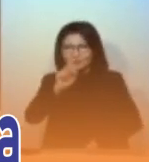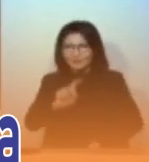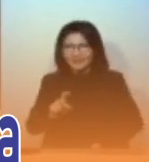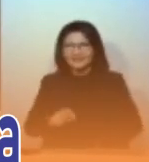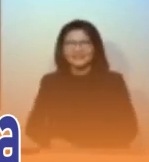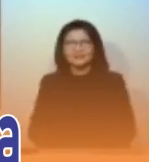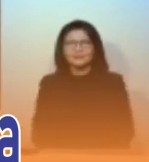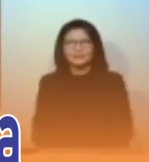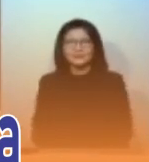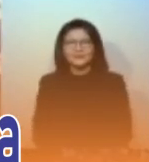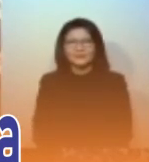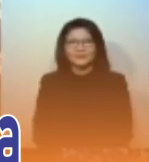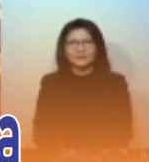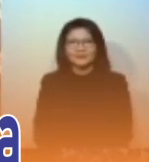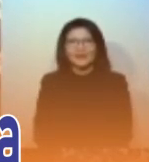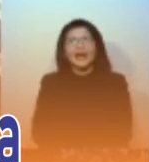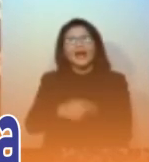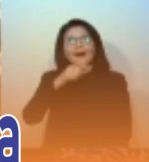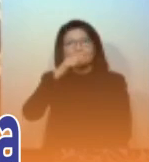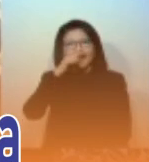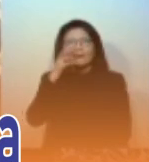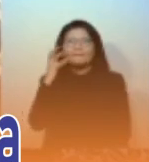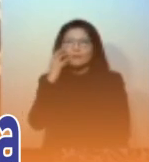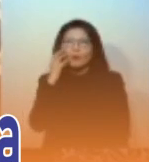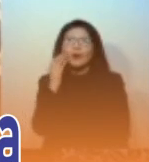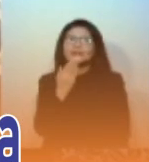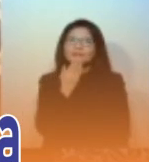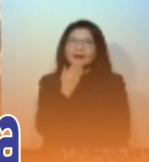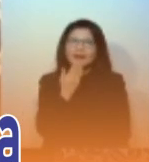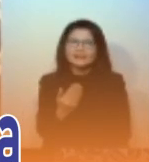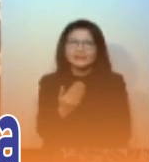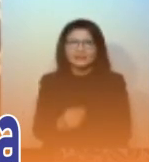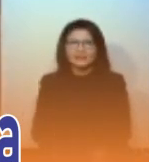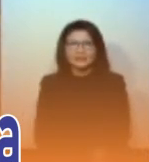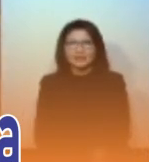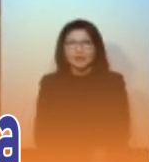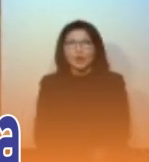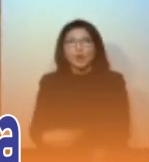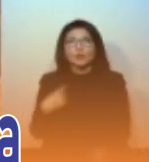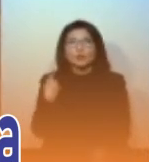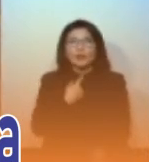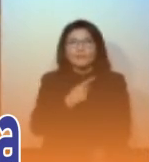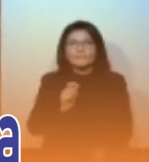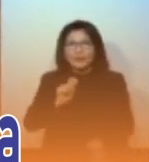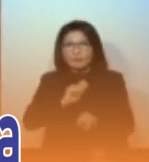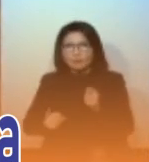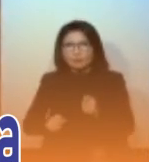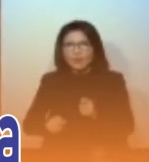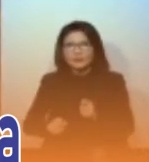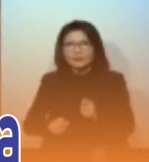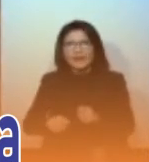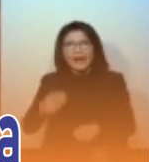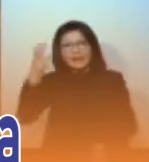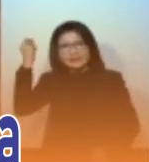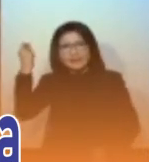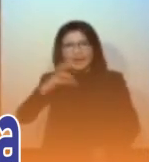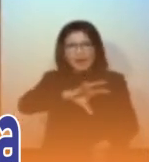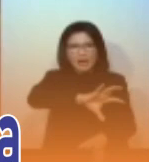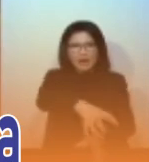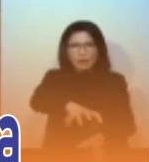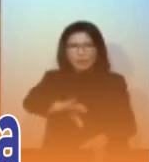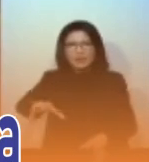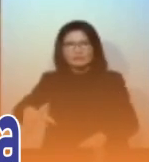sekarang. Pak Prabowo, terima kasih. Ketika kami merancang kawasan-kawasan industri dan